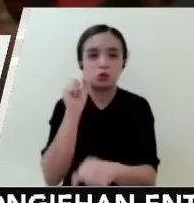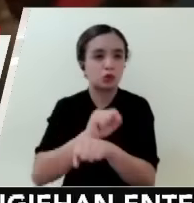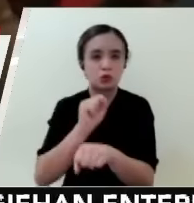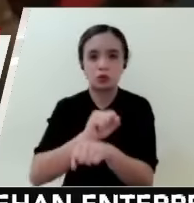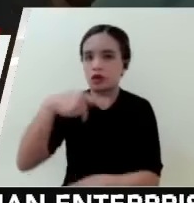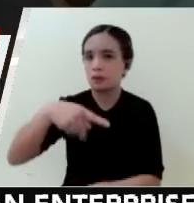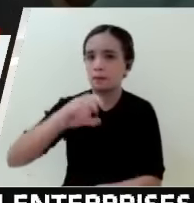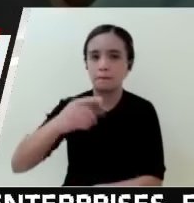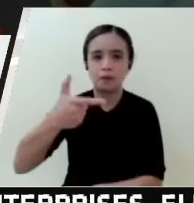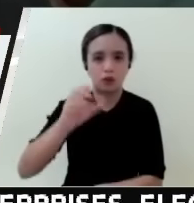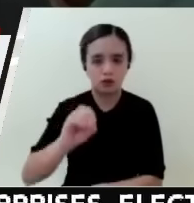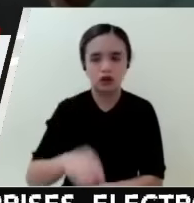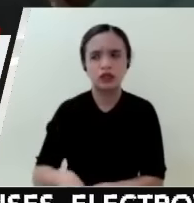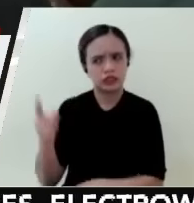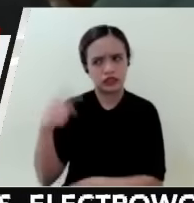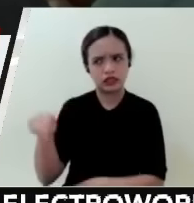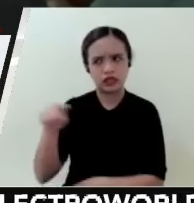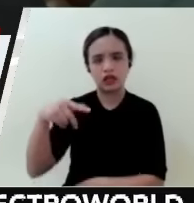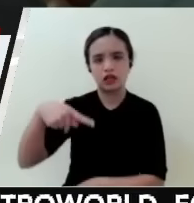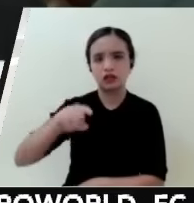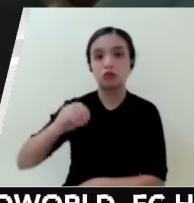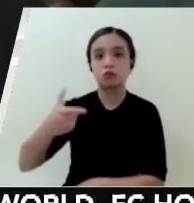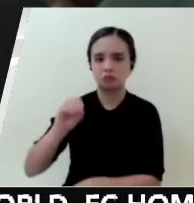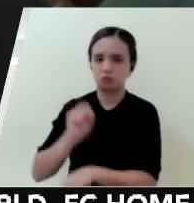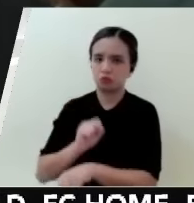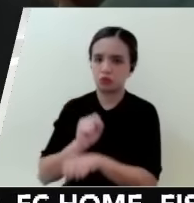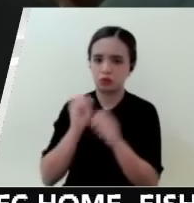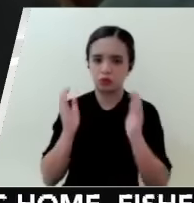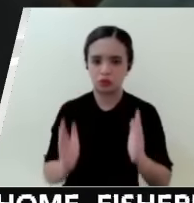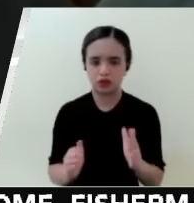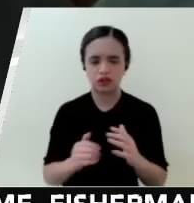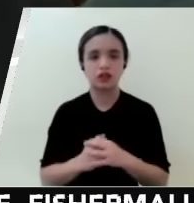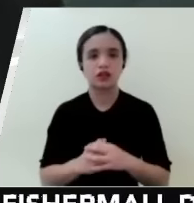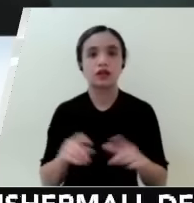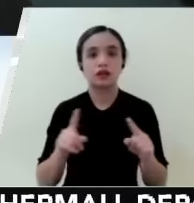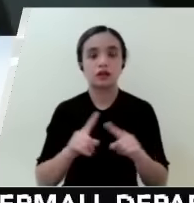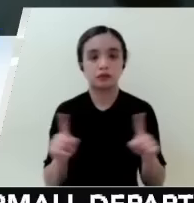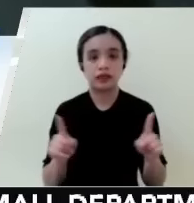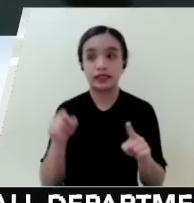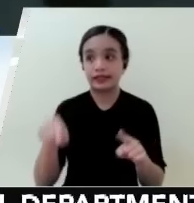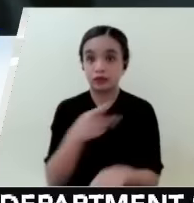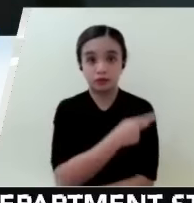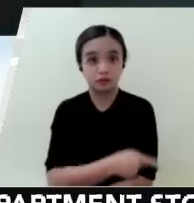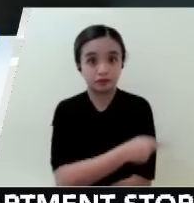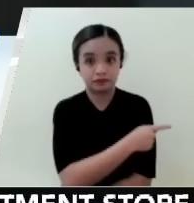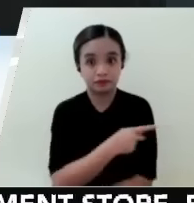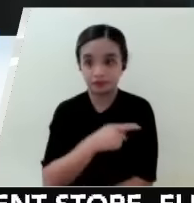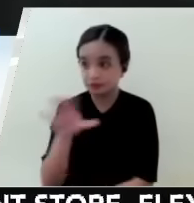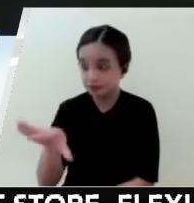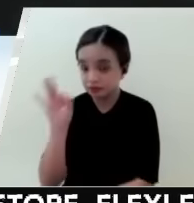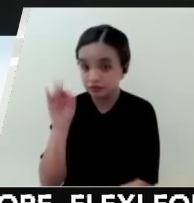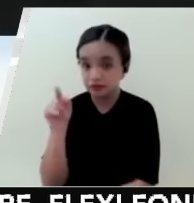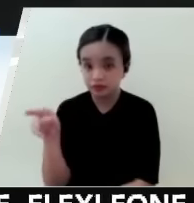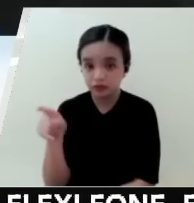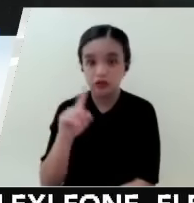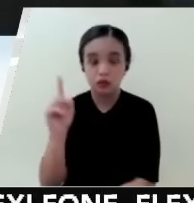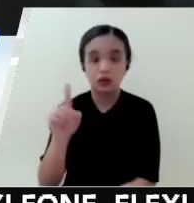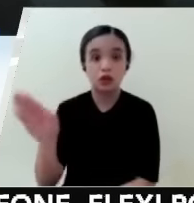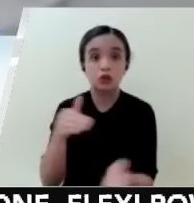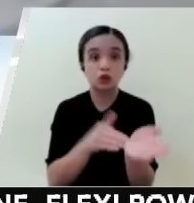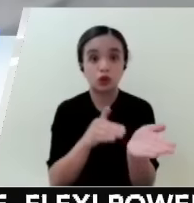pogo workers. Sabi nung mga ano ang nung mga itong pasyente na natagpuan natin, ang doktor nila ay Chinese